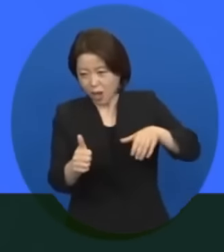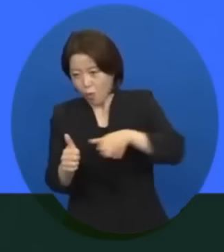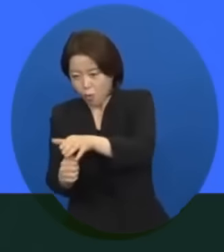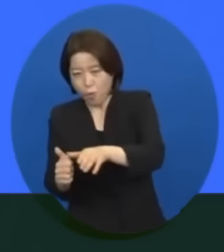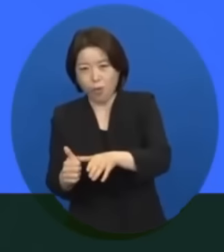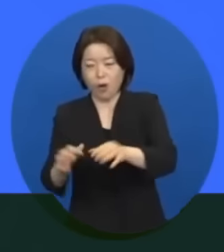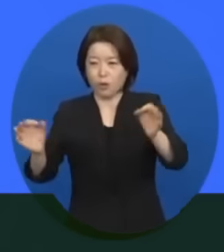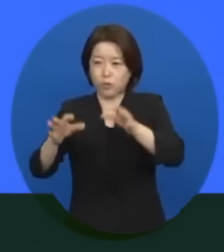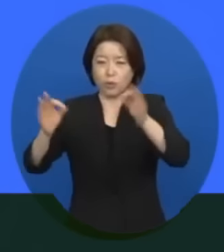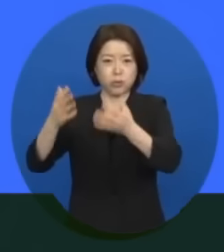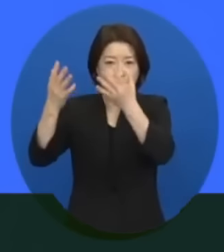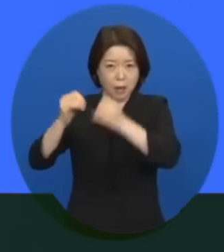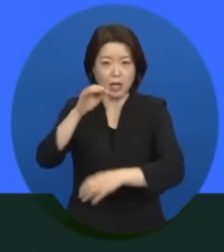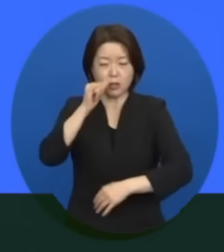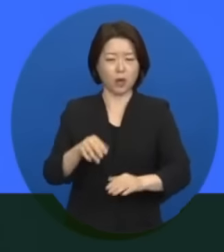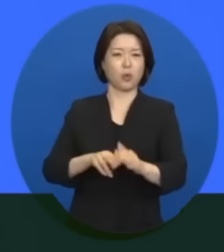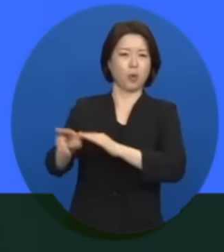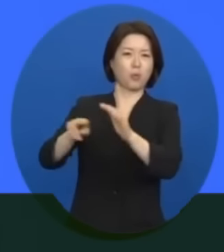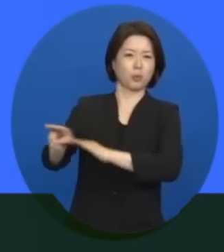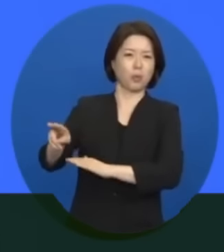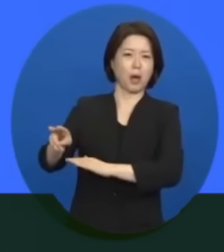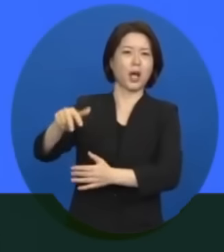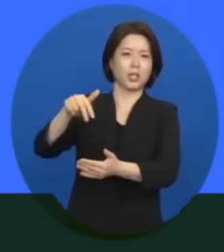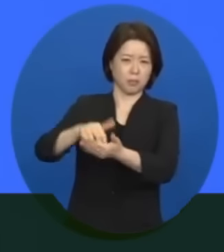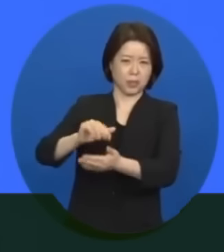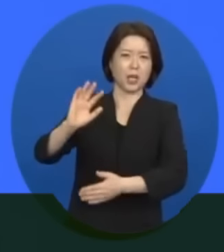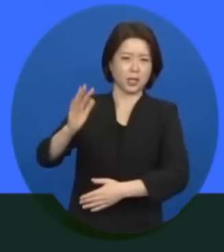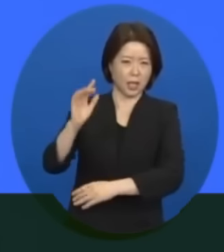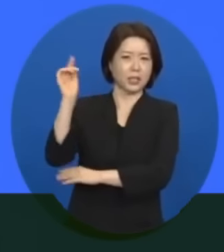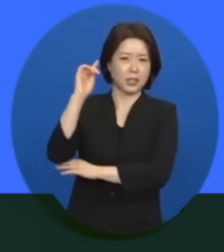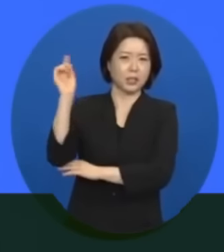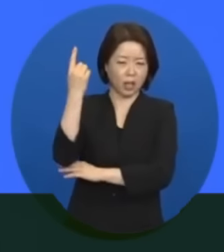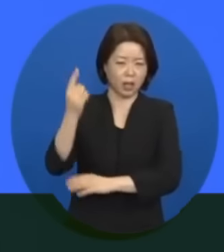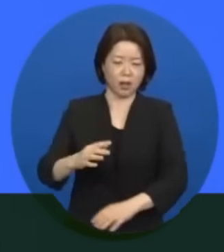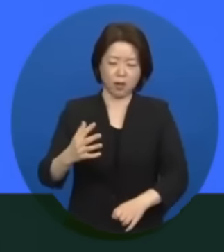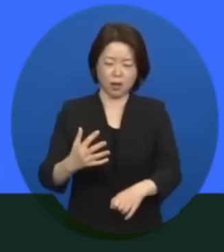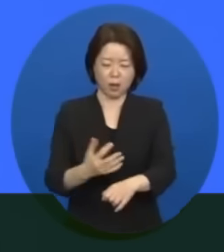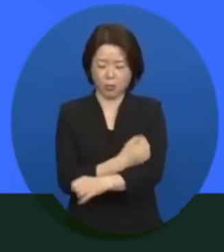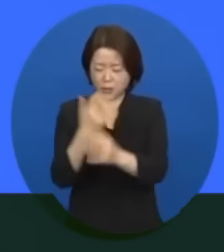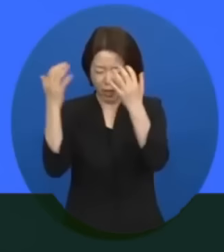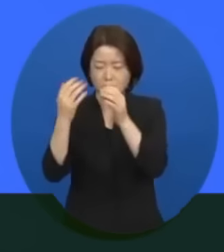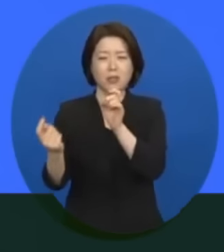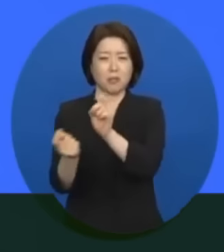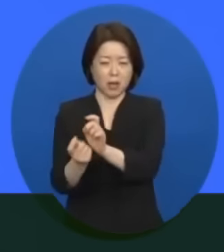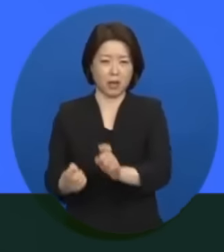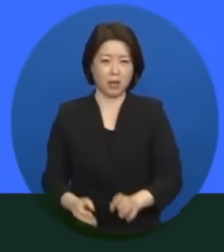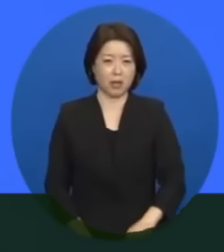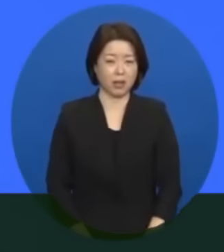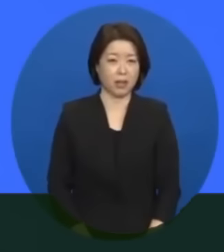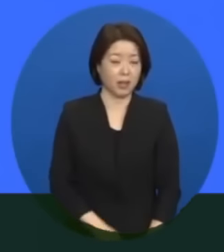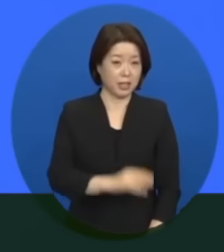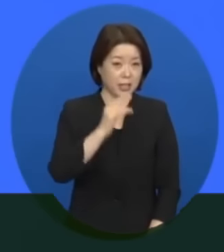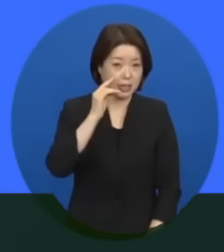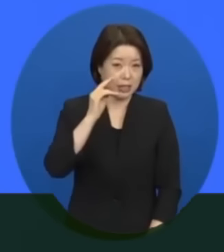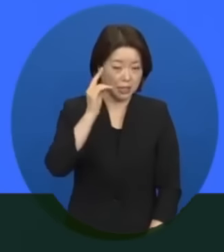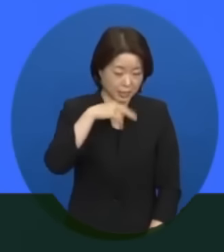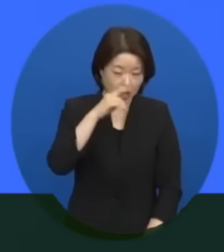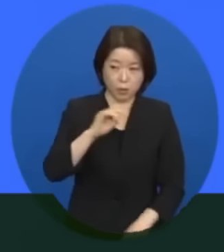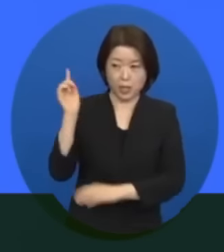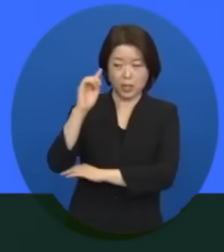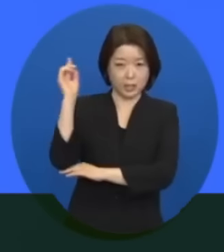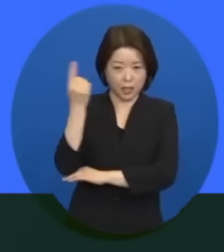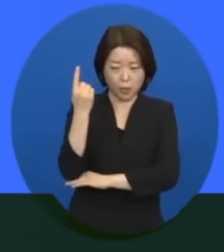맞이하게 돼요 결국 도망자 신세가 되죠 엄청난 시련이 다가오게 됩니다 자 사울이 다윗을 시기했던